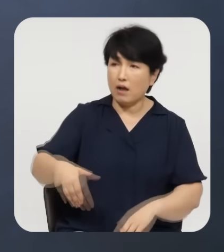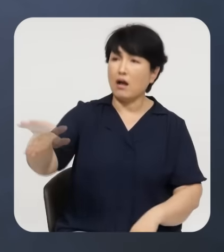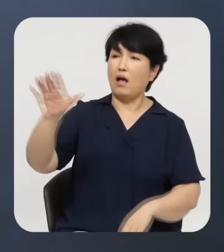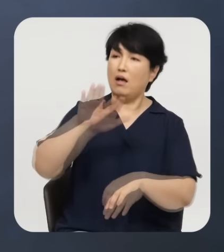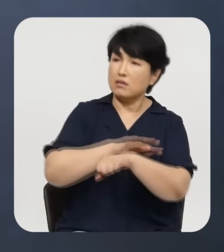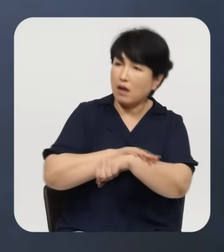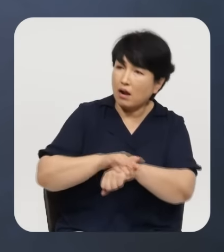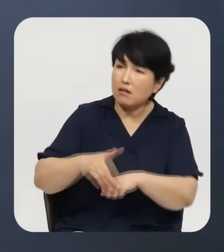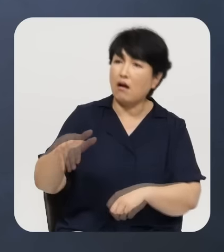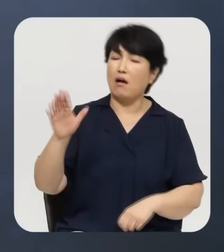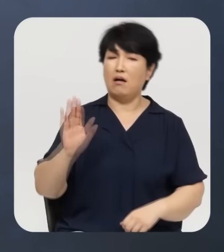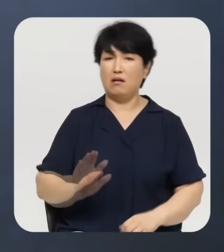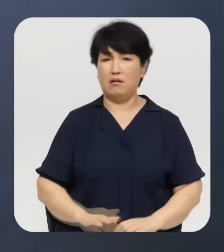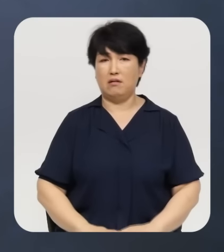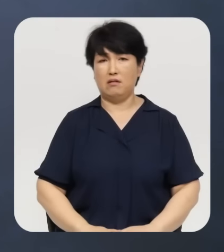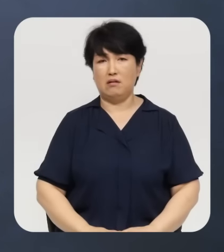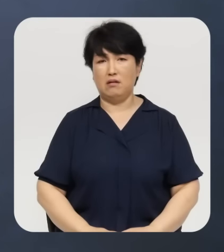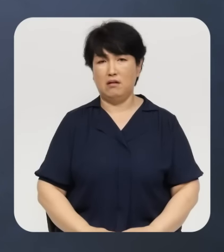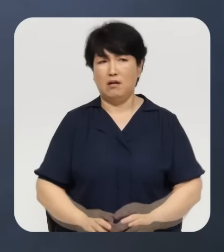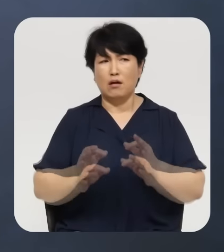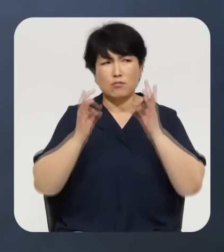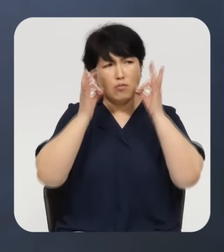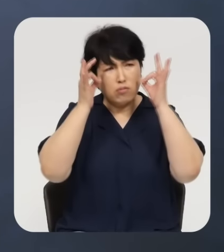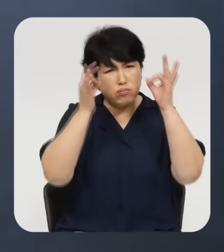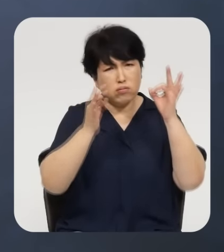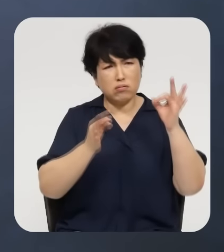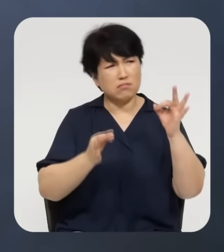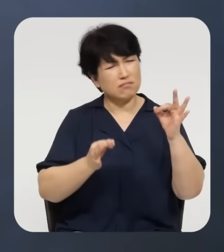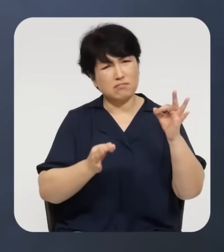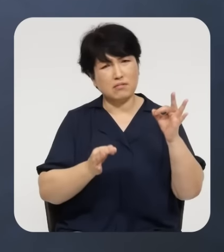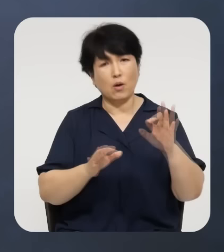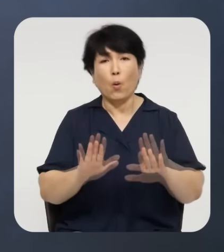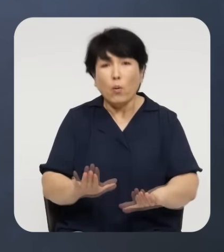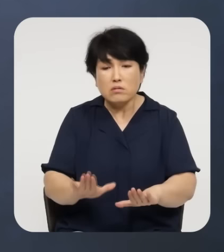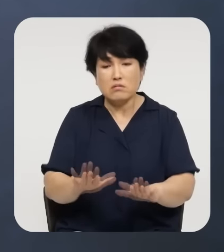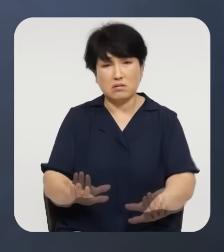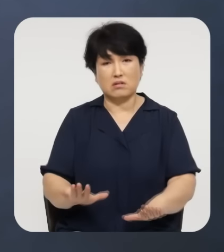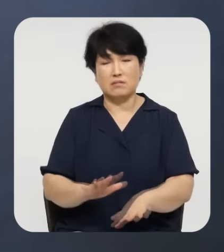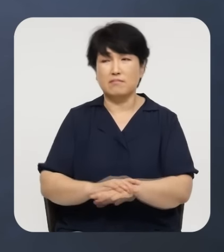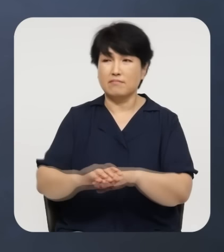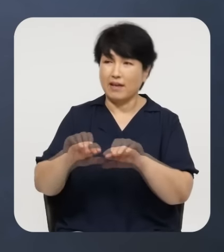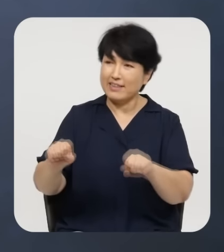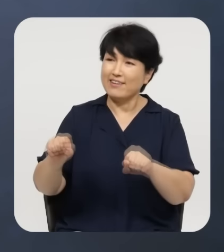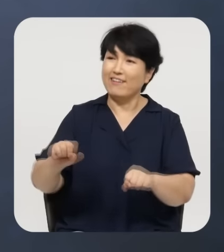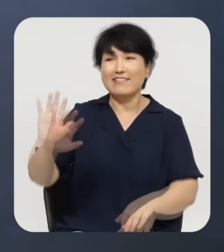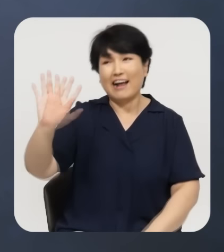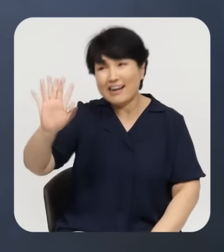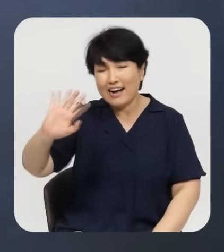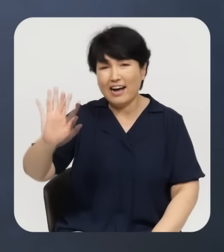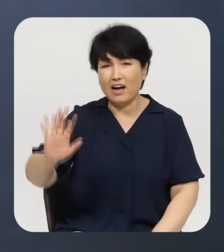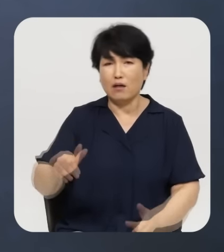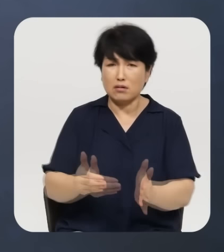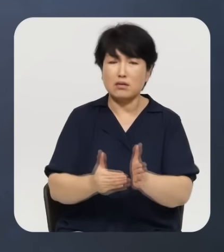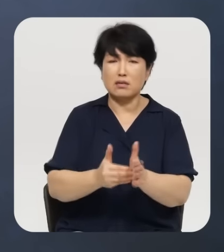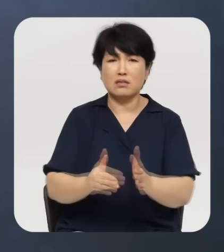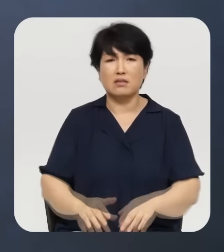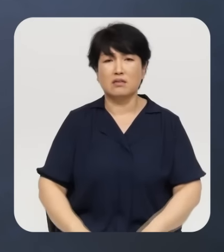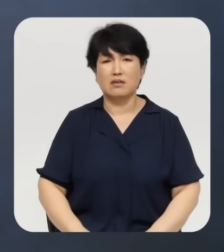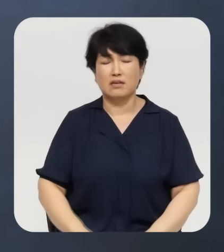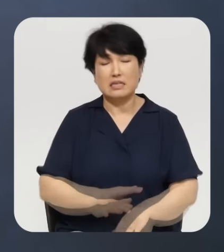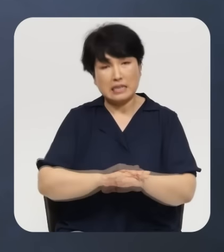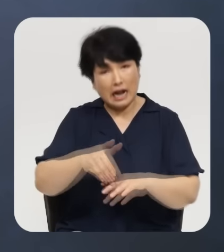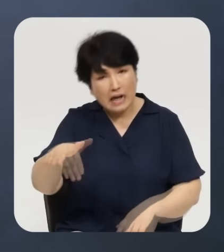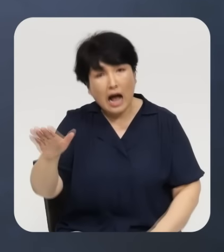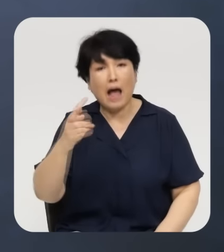돼. 잘 가 이러면 되는 거예요. 노력할 게 뭐 있나. 네. 오늘 그냥 잘 가 이러고 끝내지. 어떻게 생각해요?